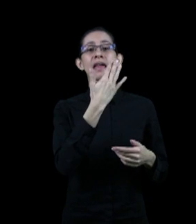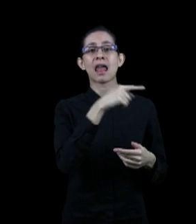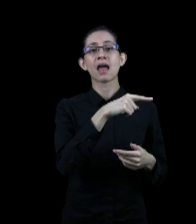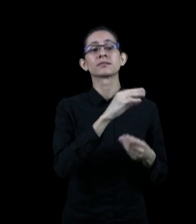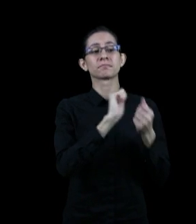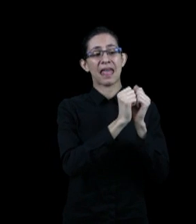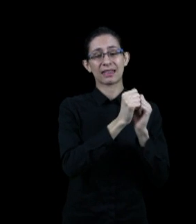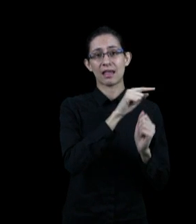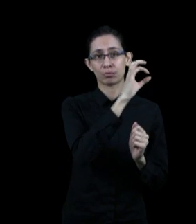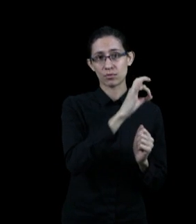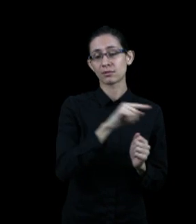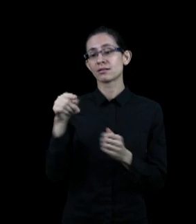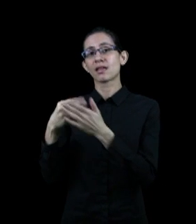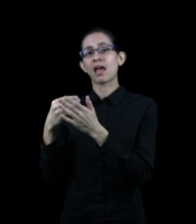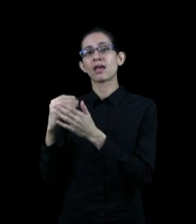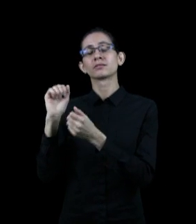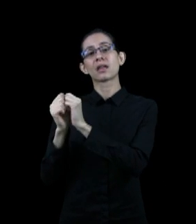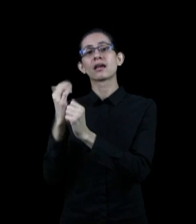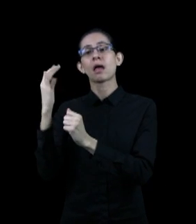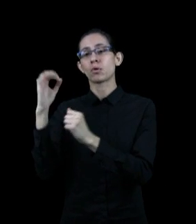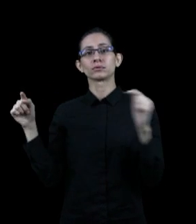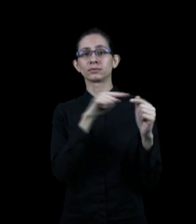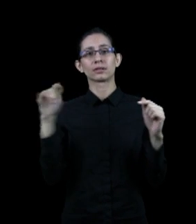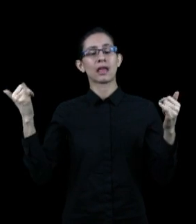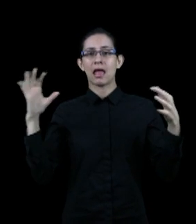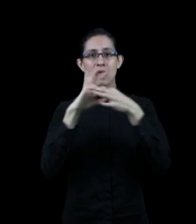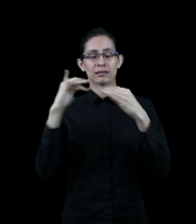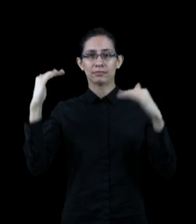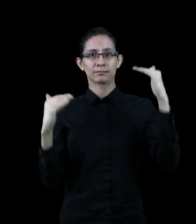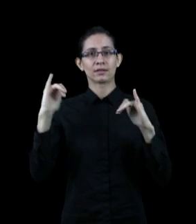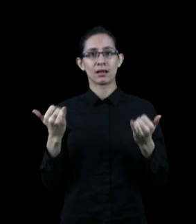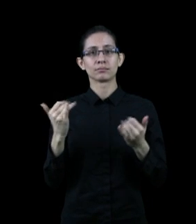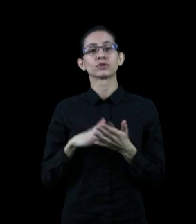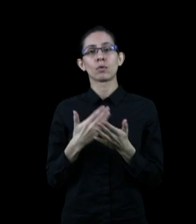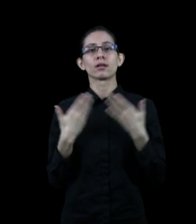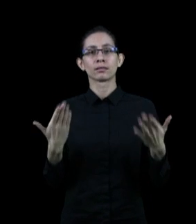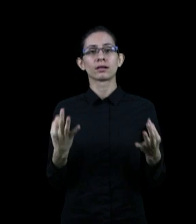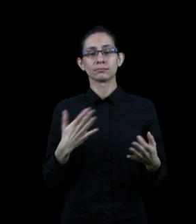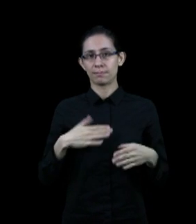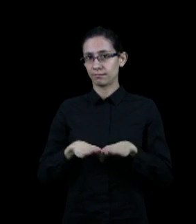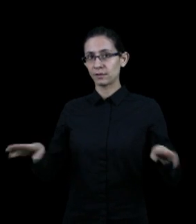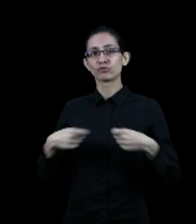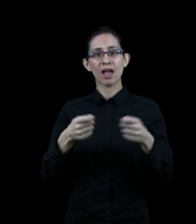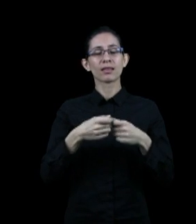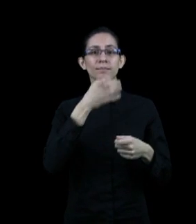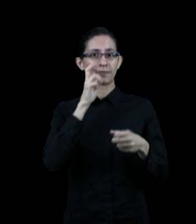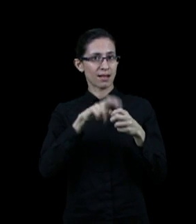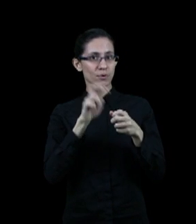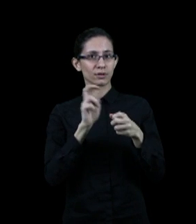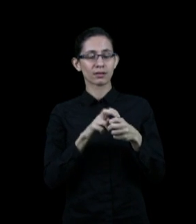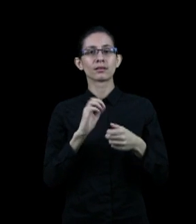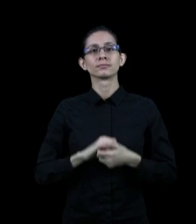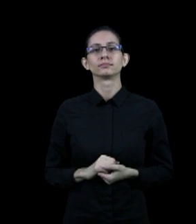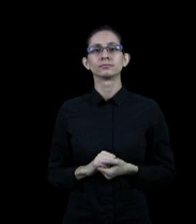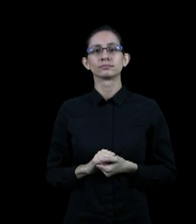jak procentowa zmiana wielkości podaży zależy od procentowej zmiany ceny. Na przykład załóżmy, że mamy